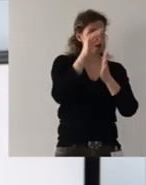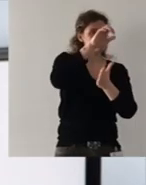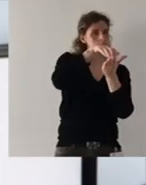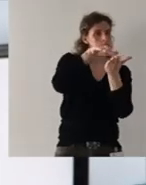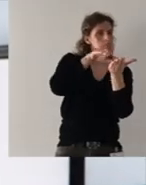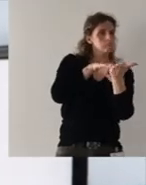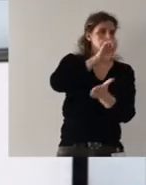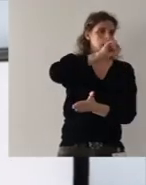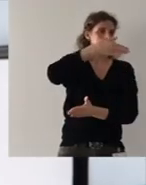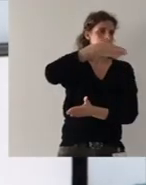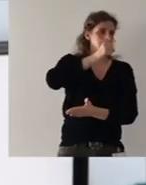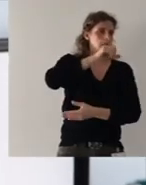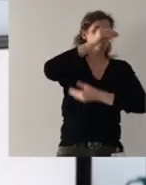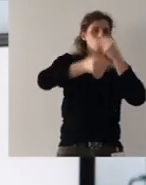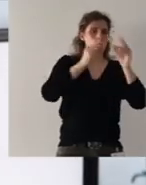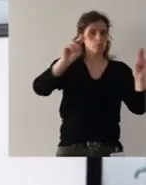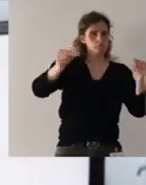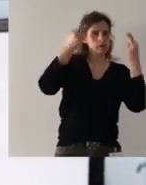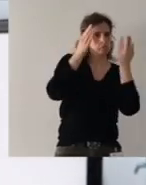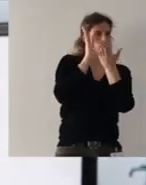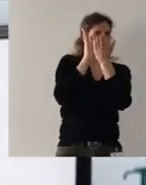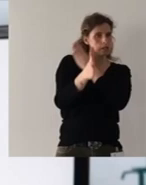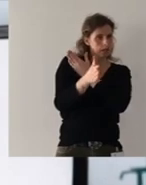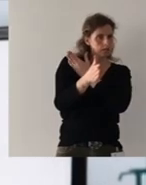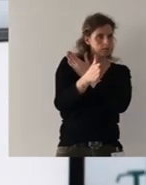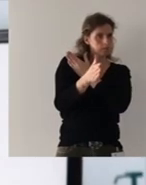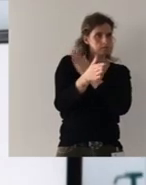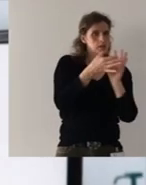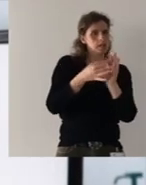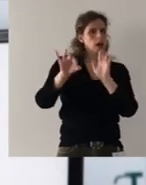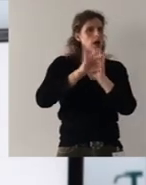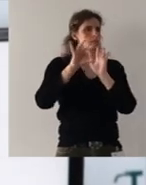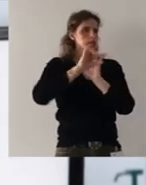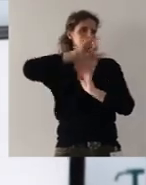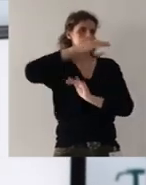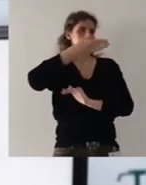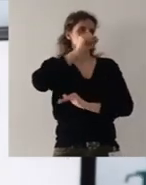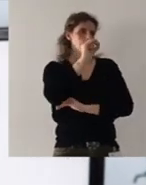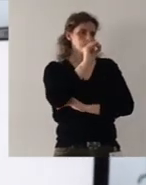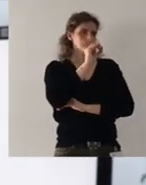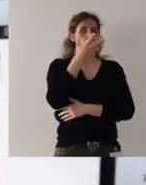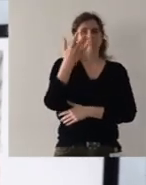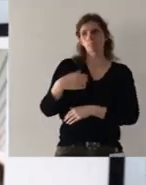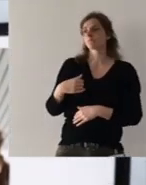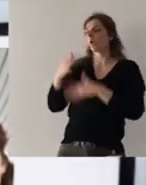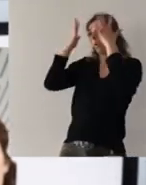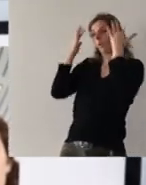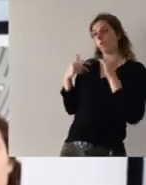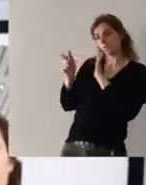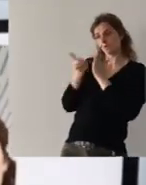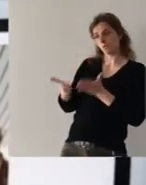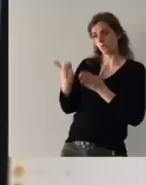soit effectivement par texto, soit par visio. Donc en lien avec l'application IMO.